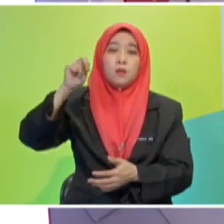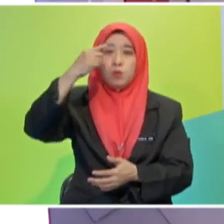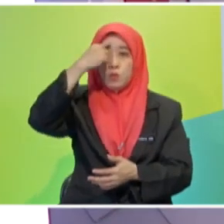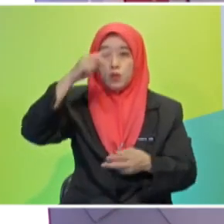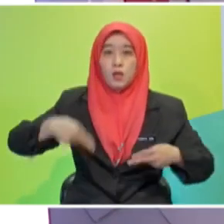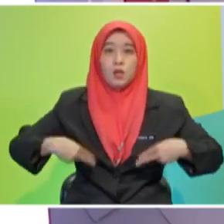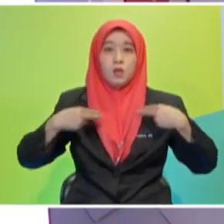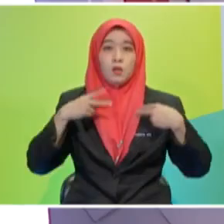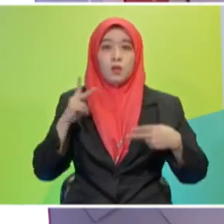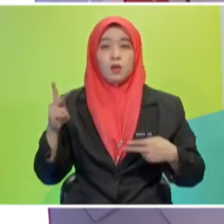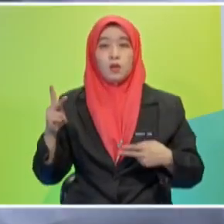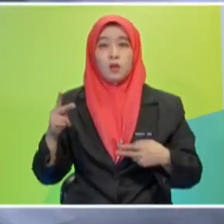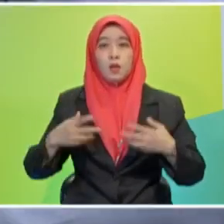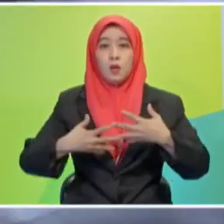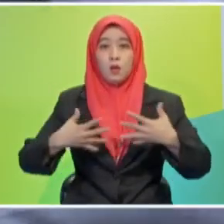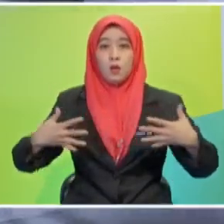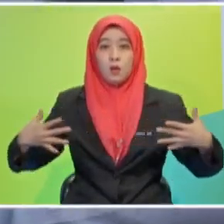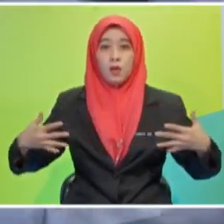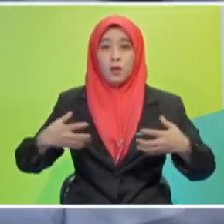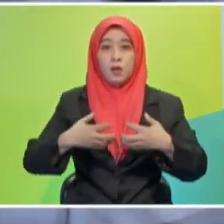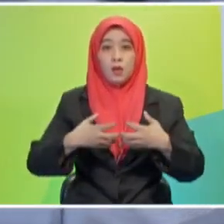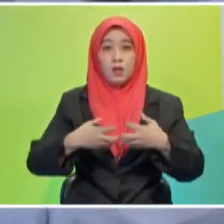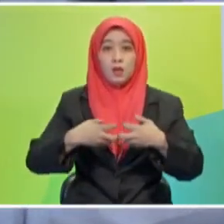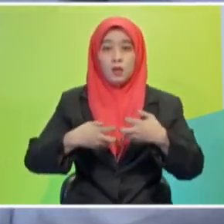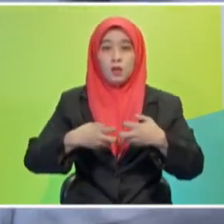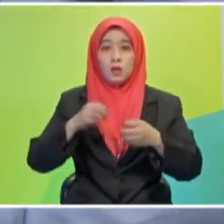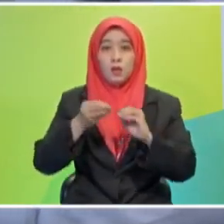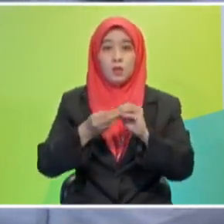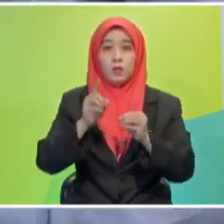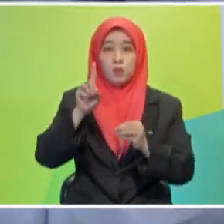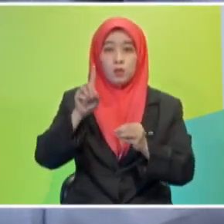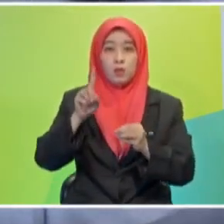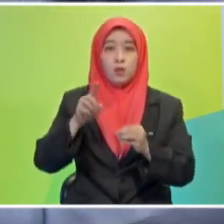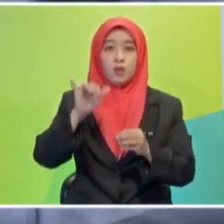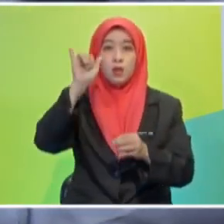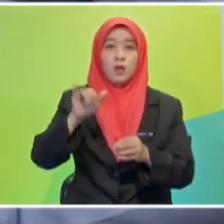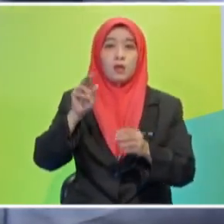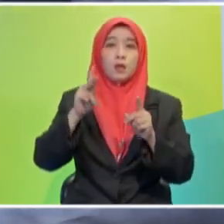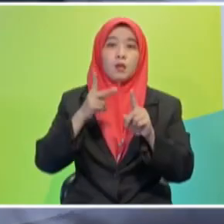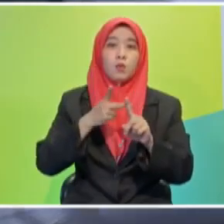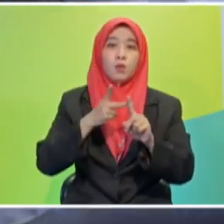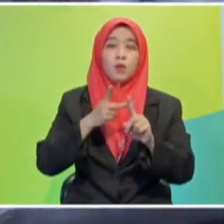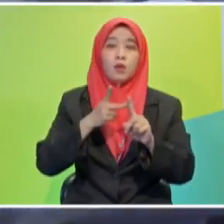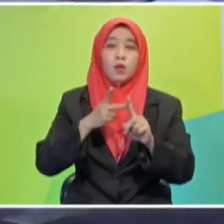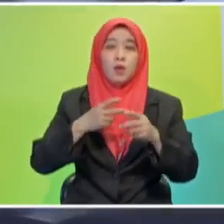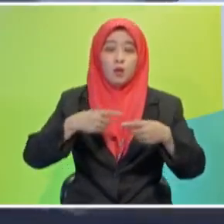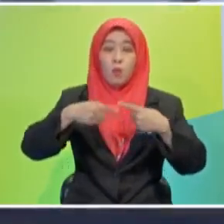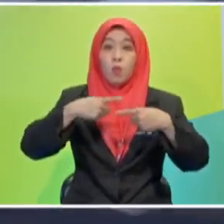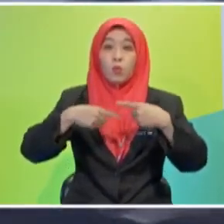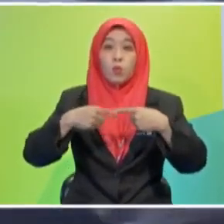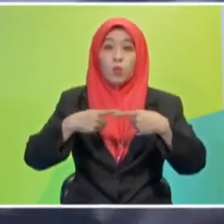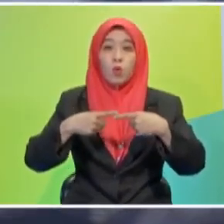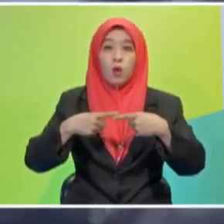yang ini untuk komponen elektrik yang pertama. Okey, komponen yang kedua dalam komponen elektrik ialah motor. Okey, apa tu